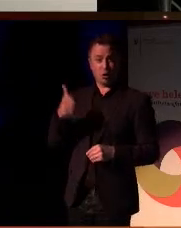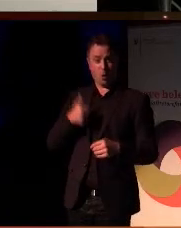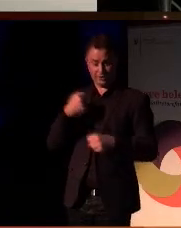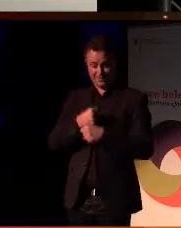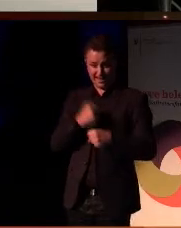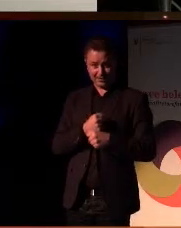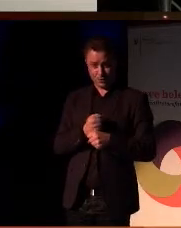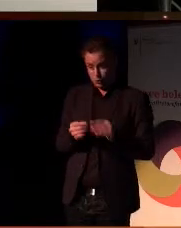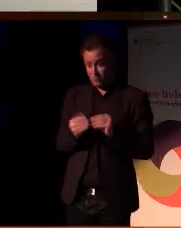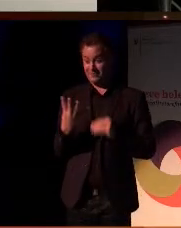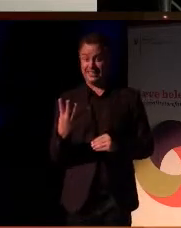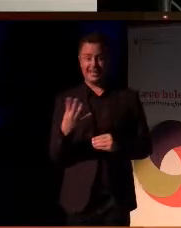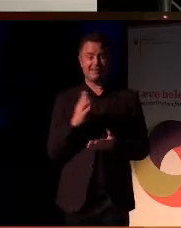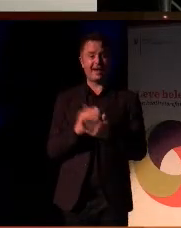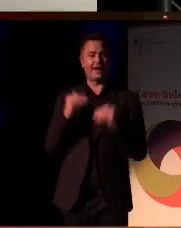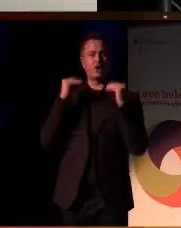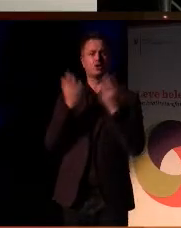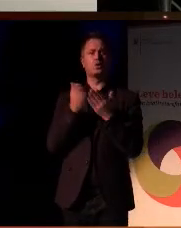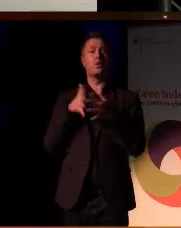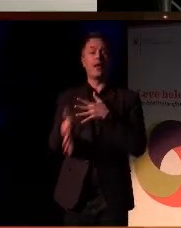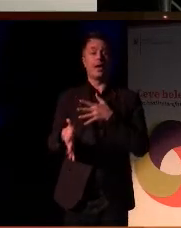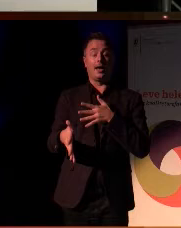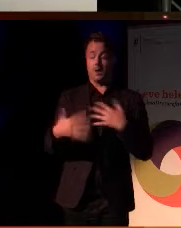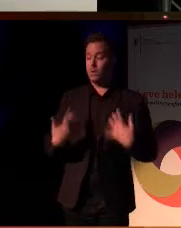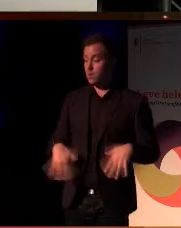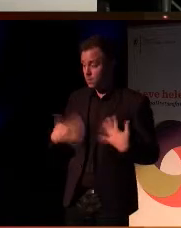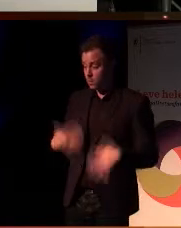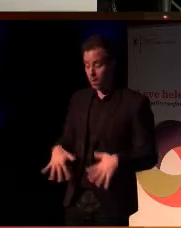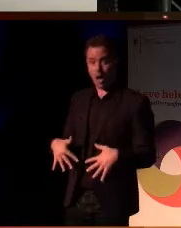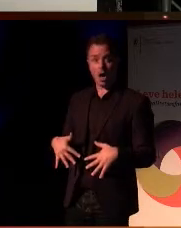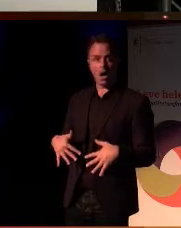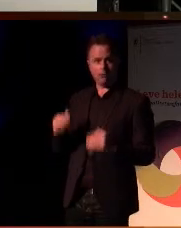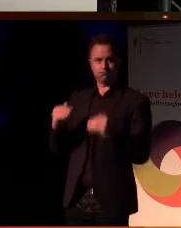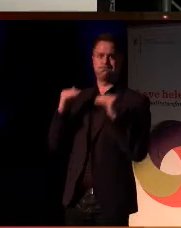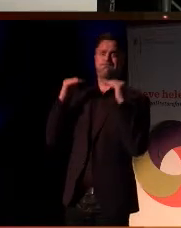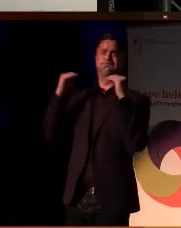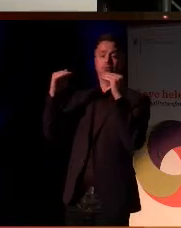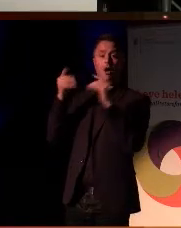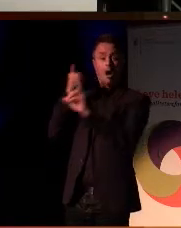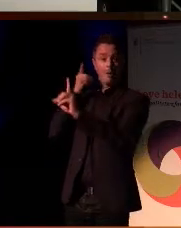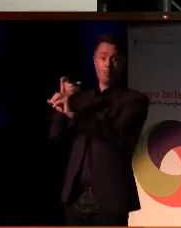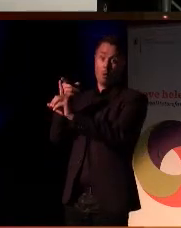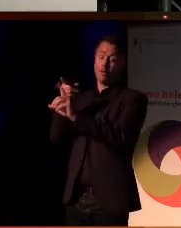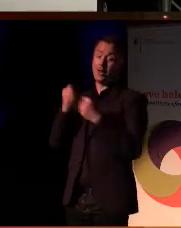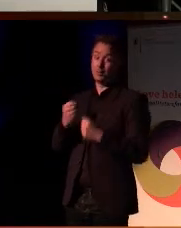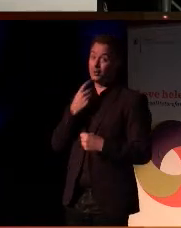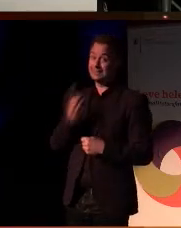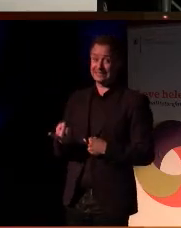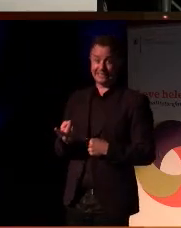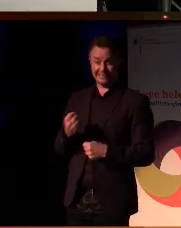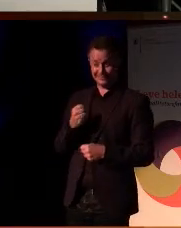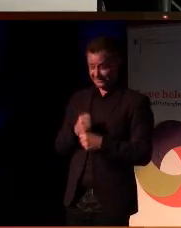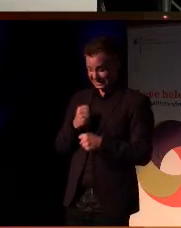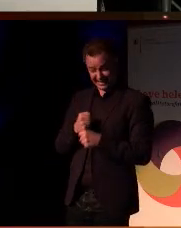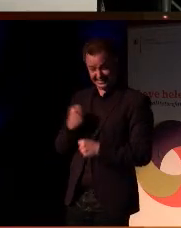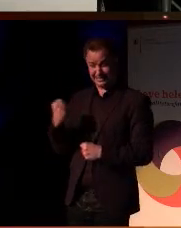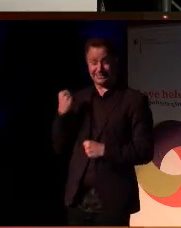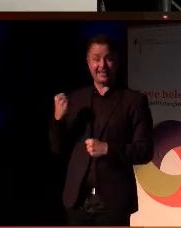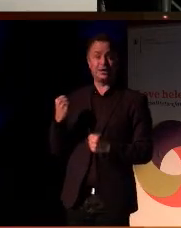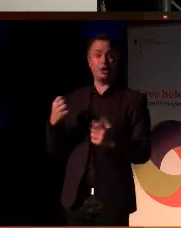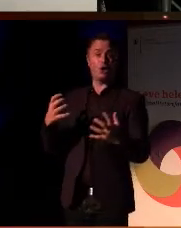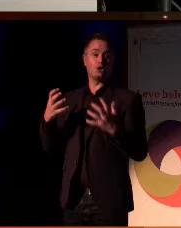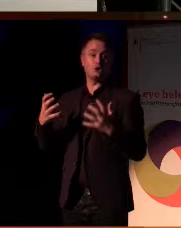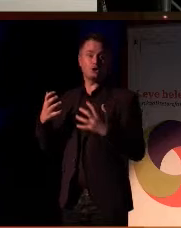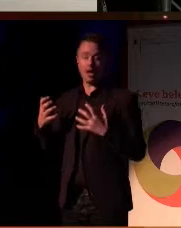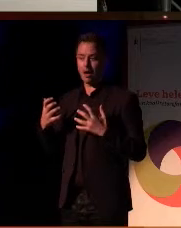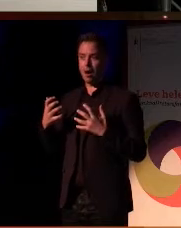har høyskoleutdanning. Det må jeg virkelig si altså. Det var et drivende ønske og et